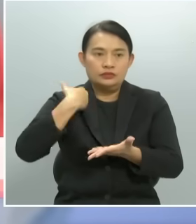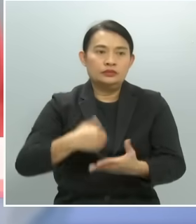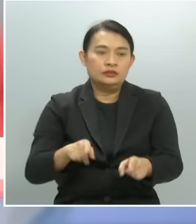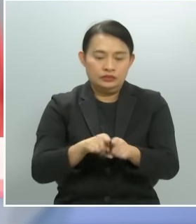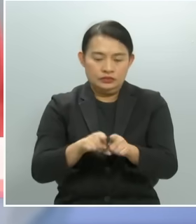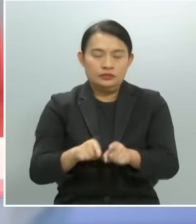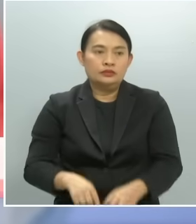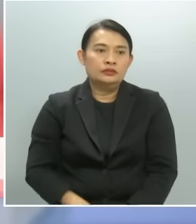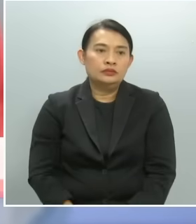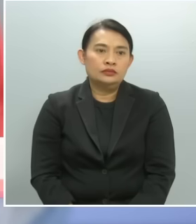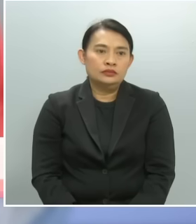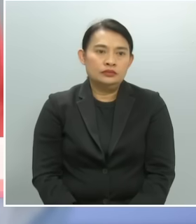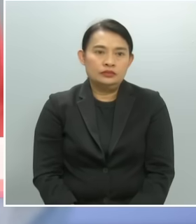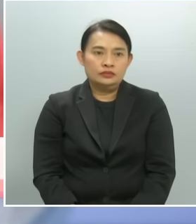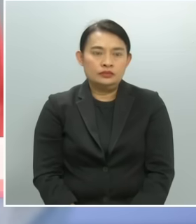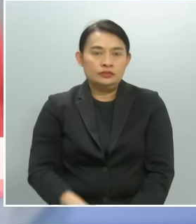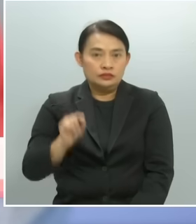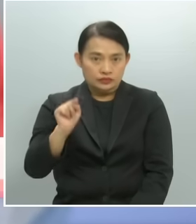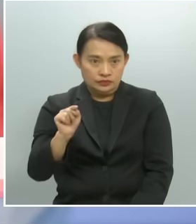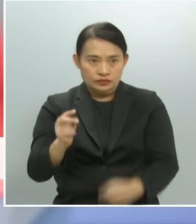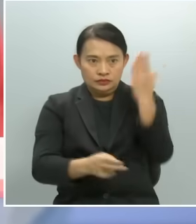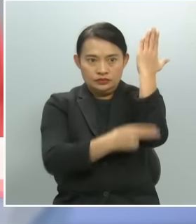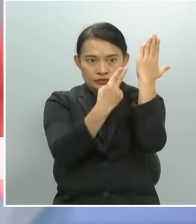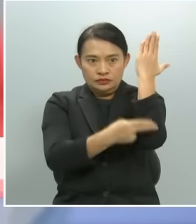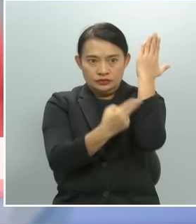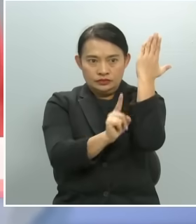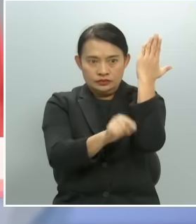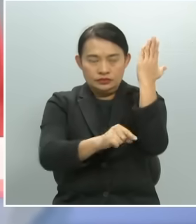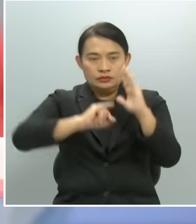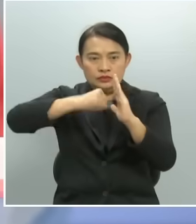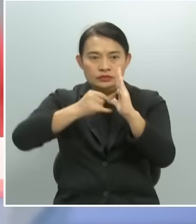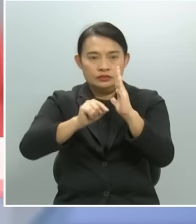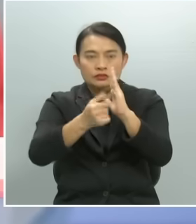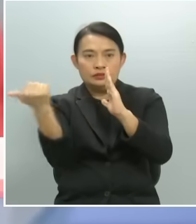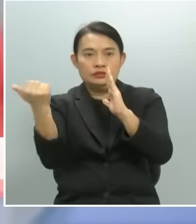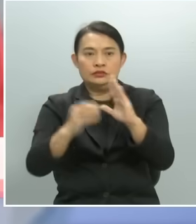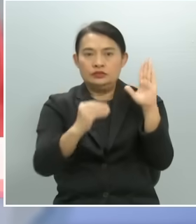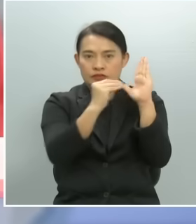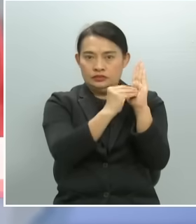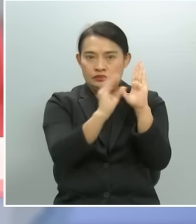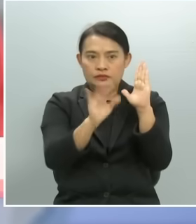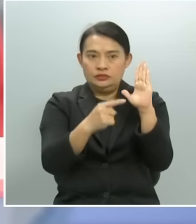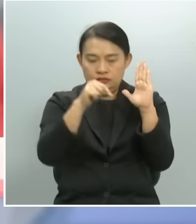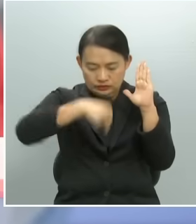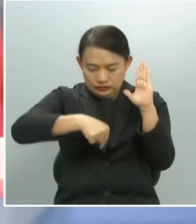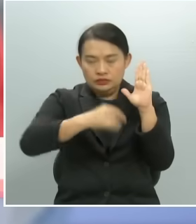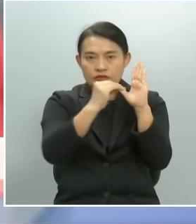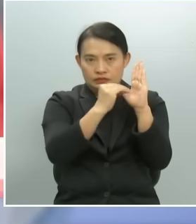แล้วก็เล่าสักเป็นโรงแรมที่อยู่อีกจังหวัดหนึ่งไม่ใช่กรุงเทพฯแต่อันนี้เขาบอกกรุงเทพฯ